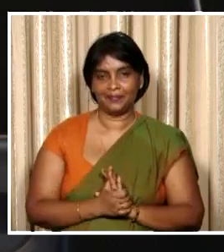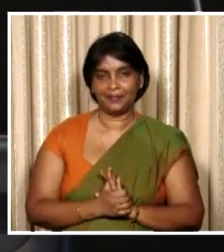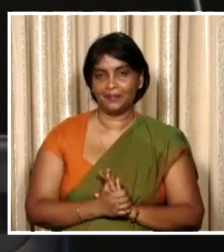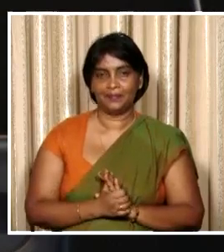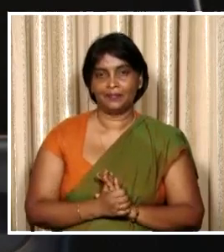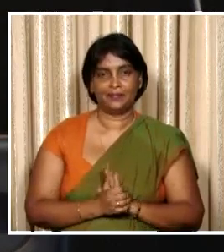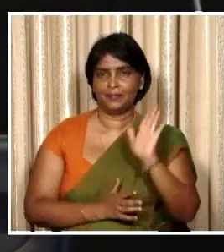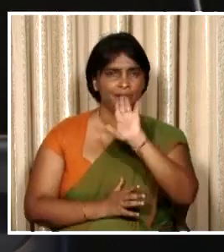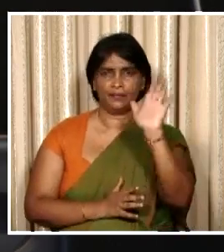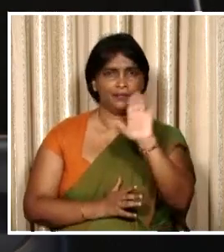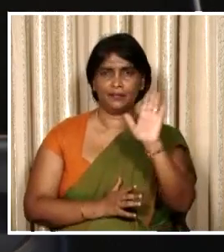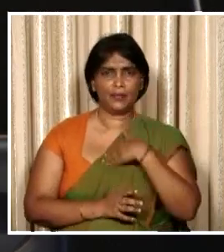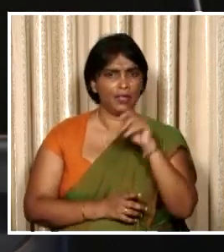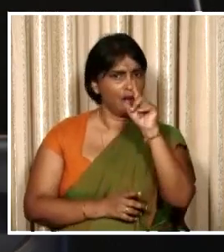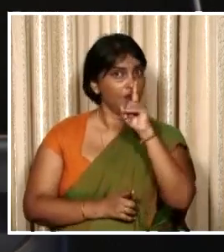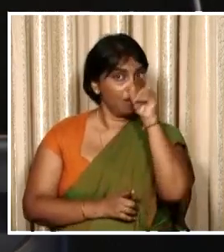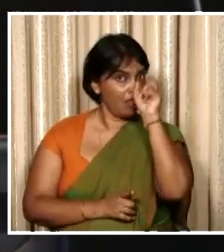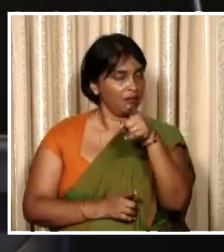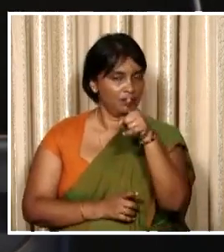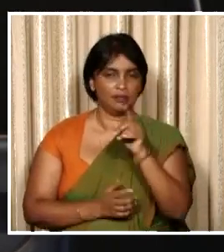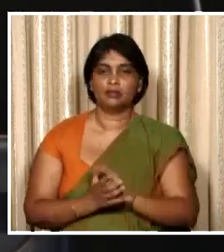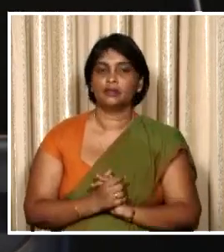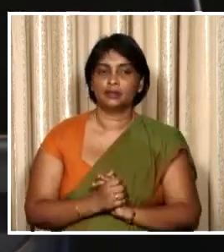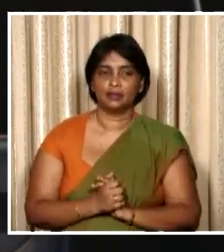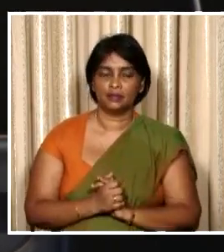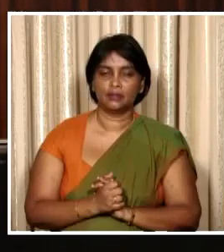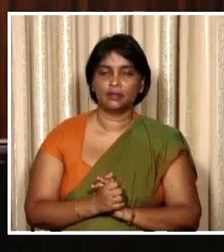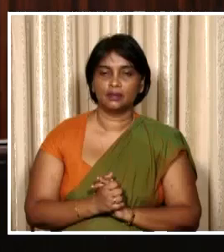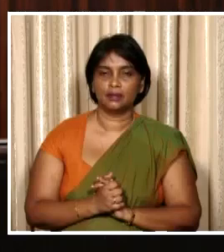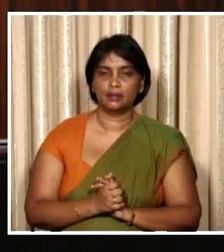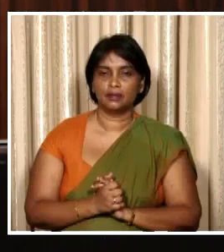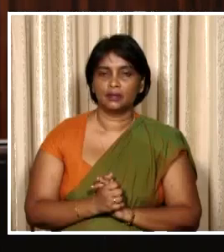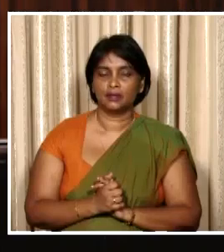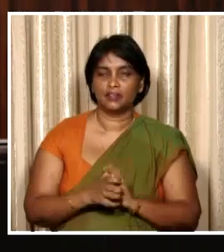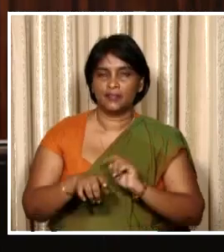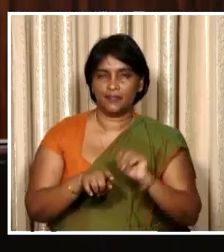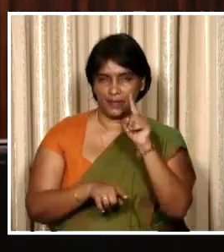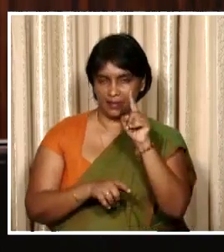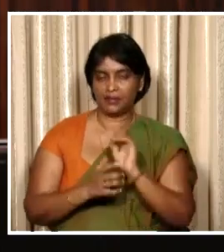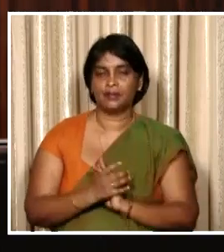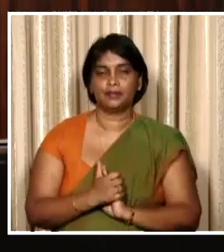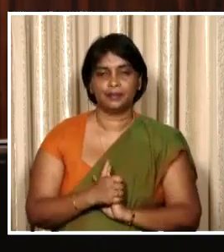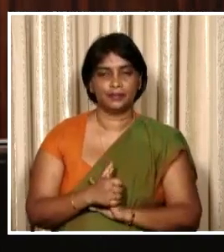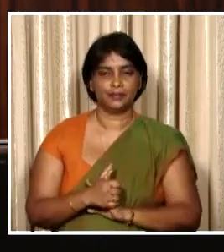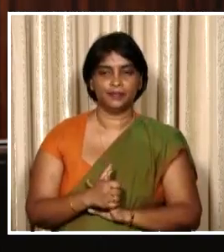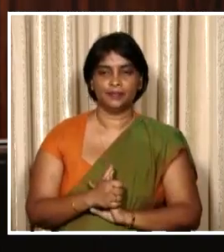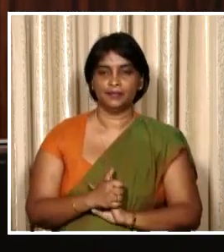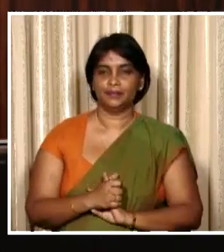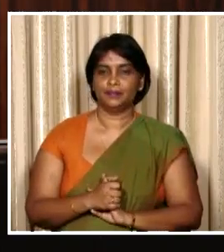නෑ නෑ නෑ. මම කිසි මාස්තාවක් වෙන්නේ නැහැ. ඔබතුමා බලන්න. ඉස්සෙල්ලා කතා කරමු. තව එක විනාඩියක් තියෙන කරු මන්තුමා.